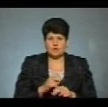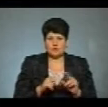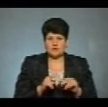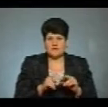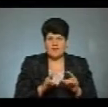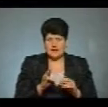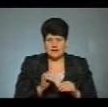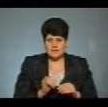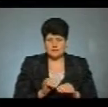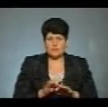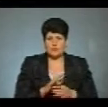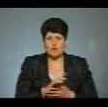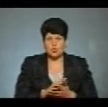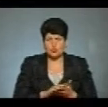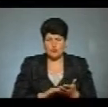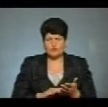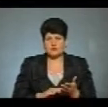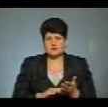будівельні. Продовжується